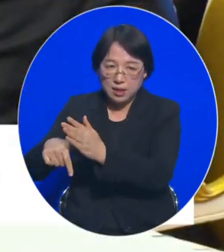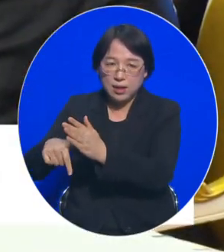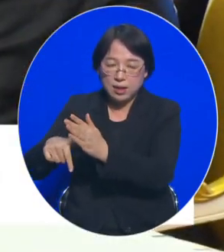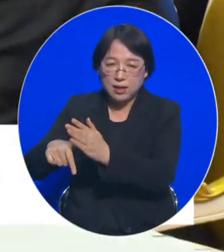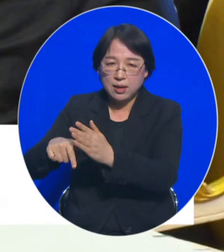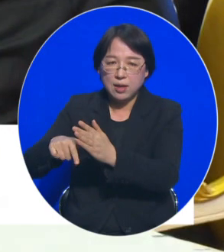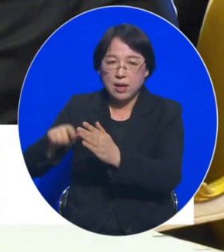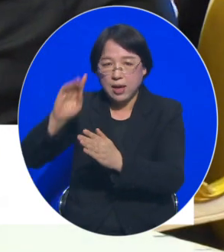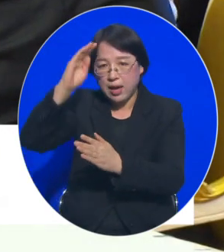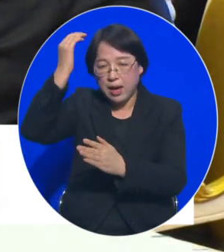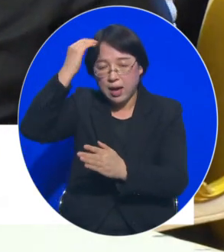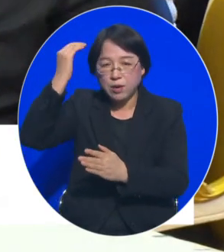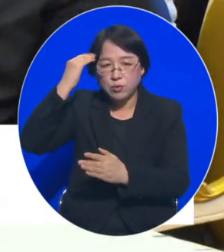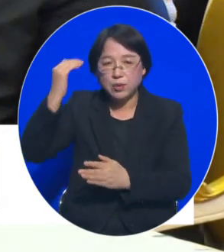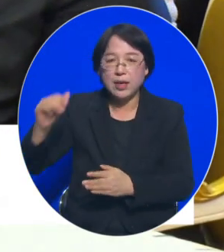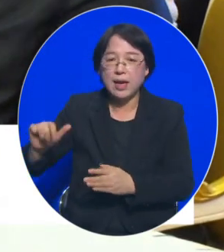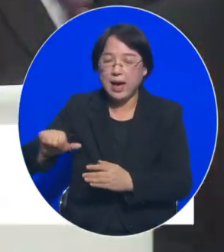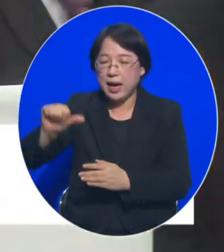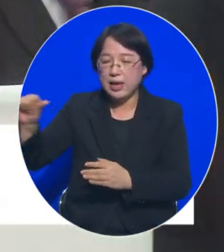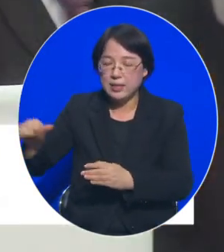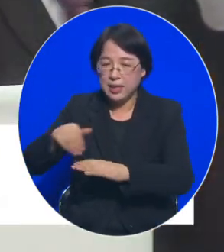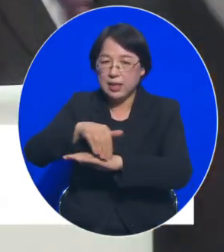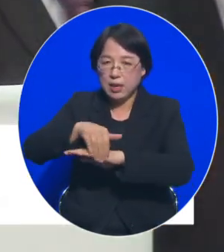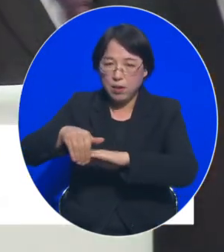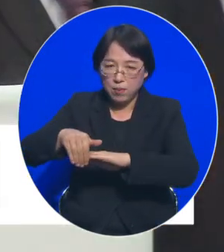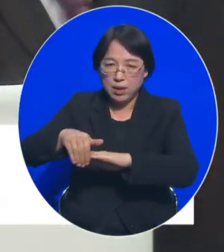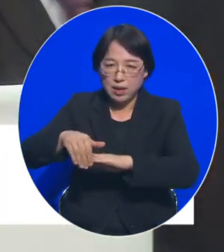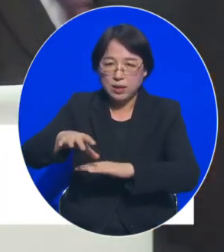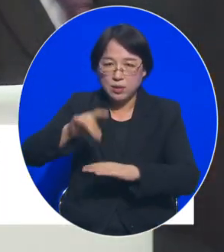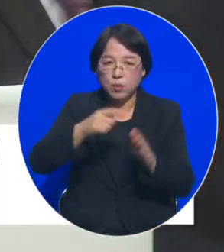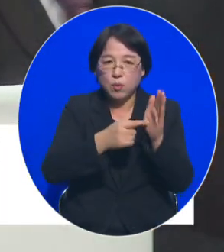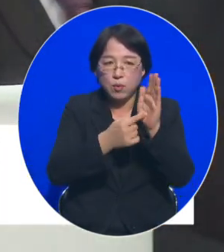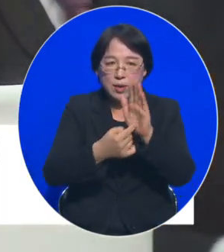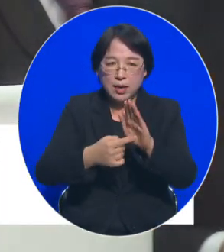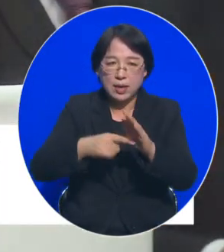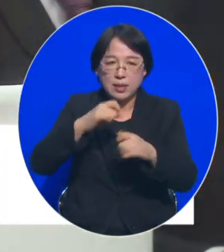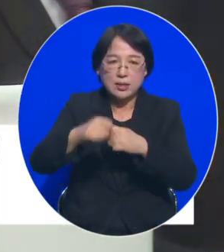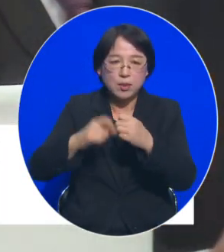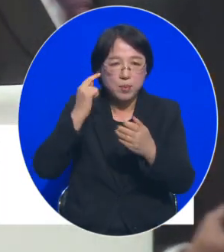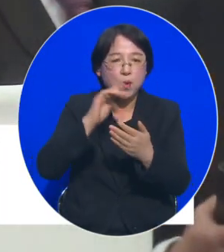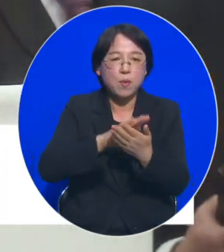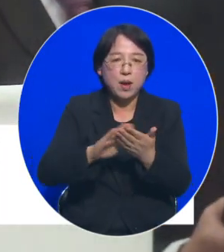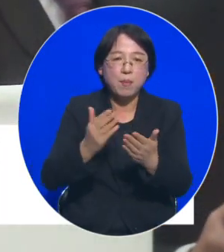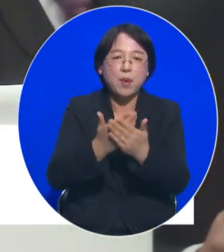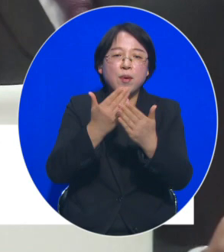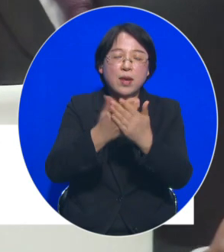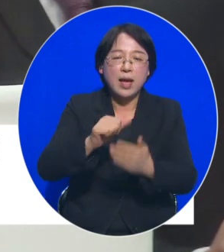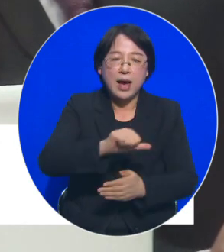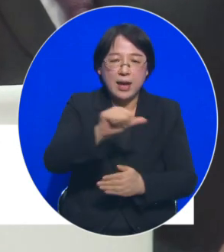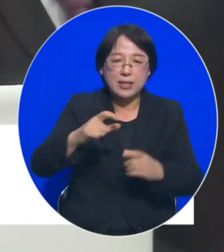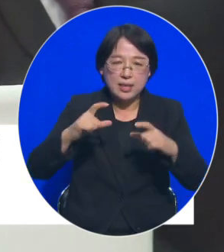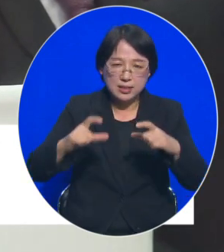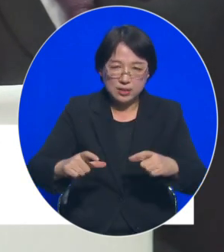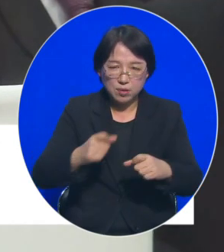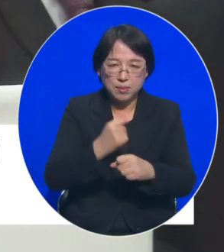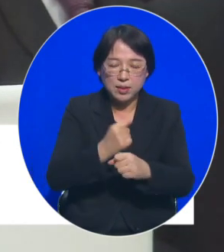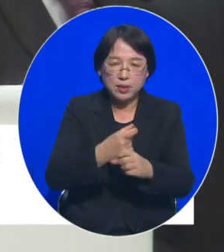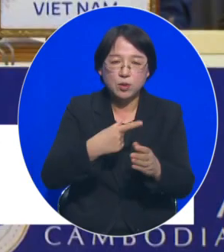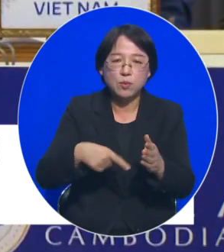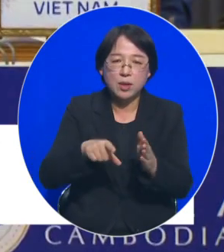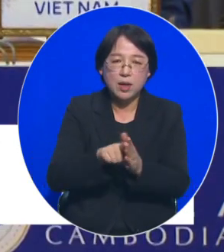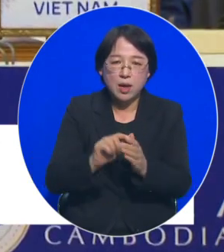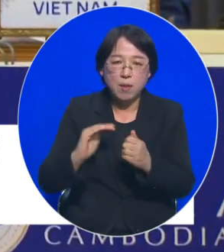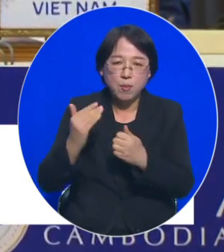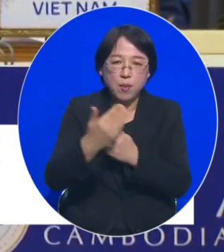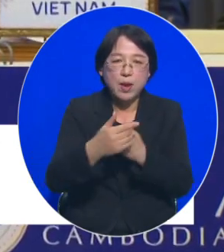정부의 인도태평양 전략을 처음으로 공개했습니다 자유와 평화 번영의 인텔 지역을 만들어 나가기 위해 포용과